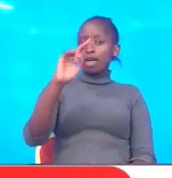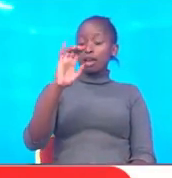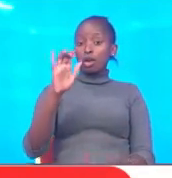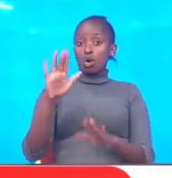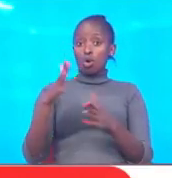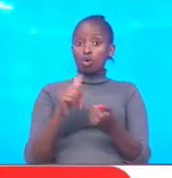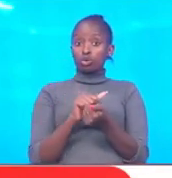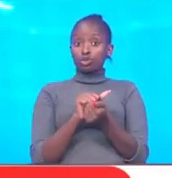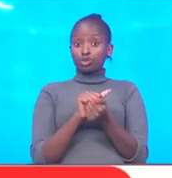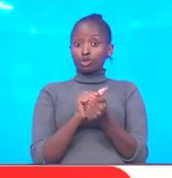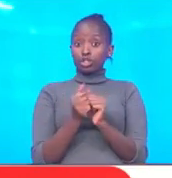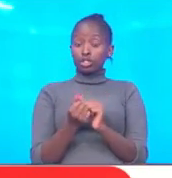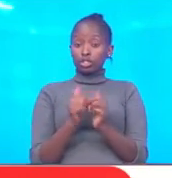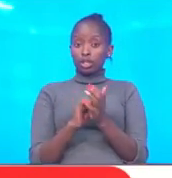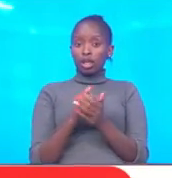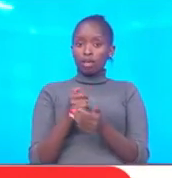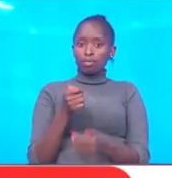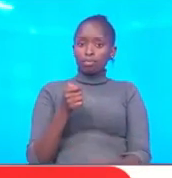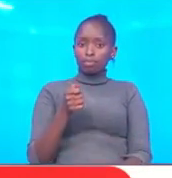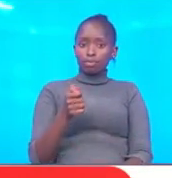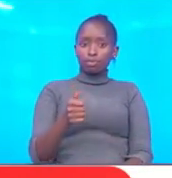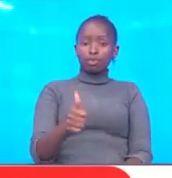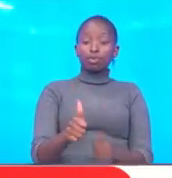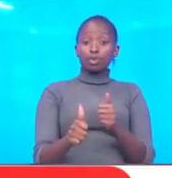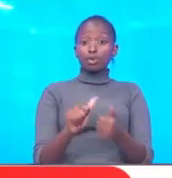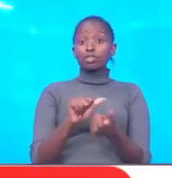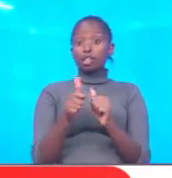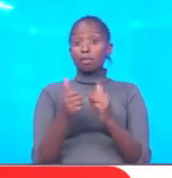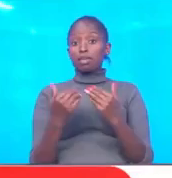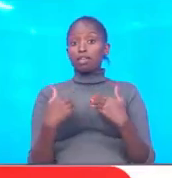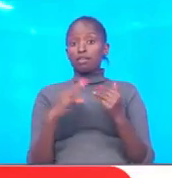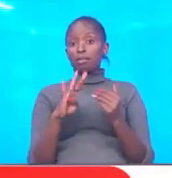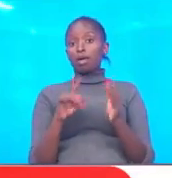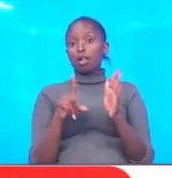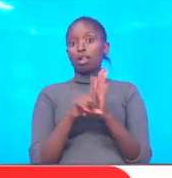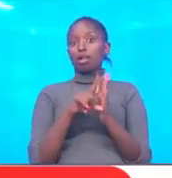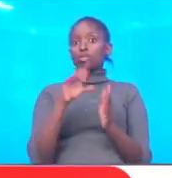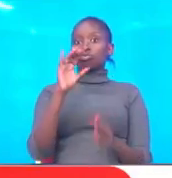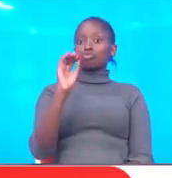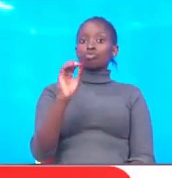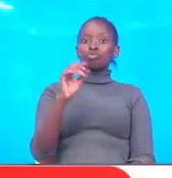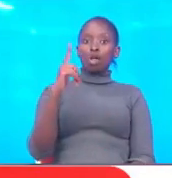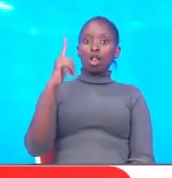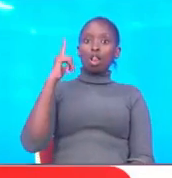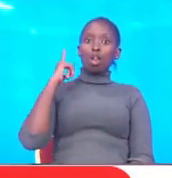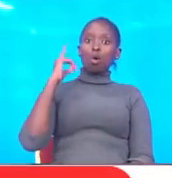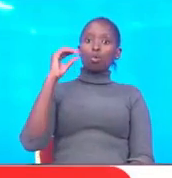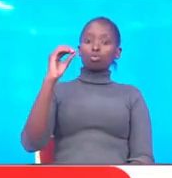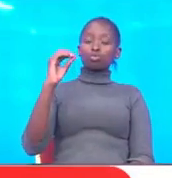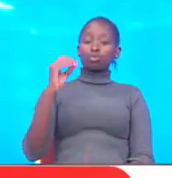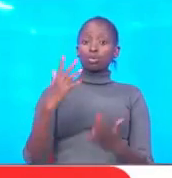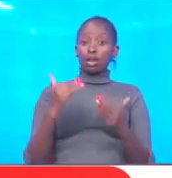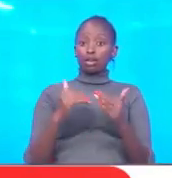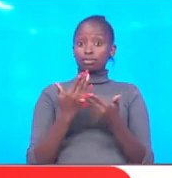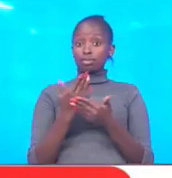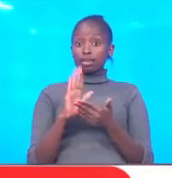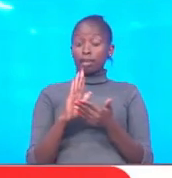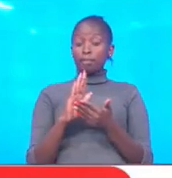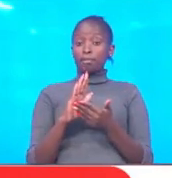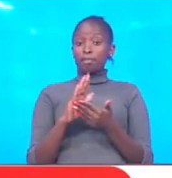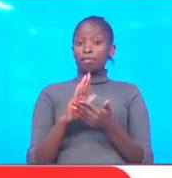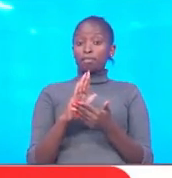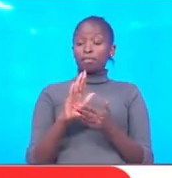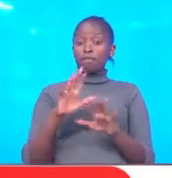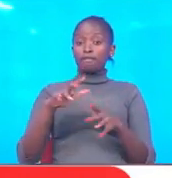kiasili ambazo hazijaidhinishwa. Na kama Violet Auma anavyoripoti, baadhi ya wakulima nchini wanasema sheria